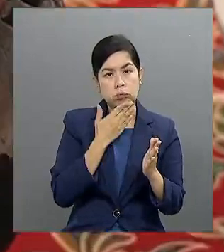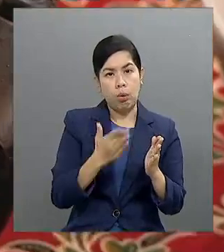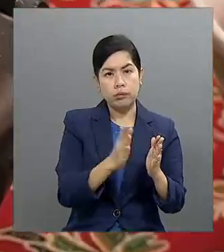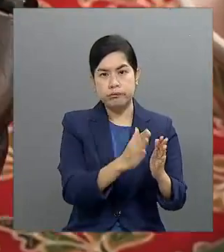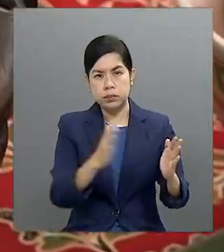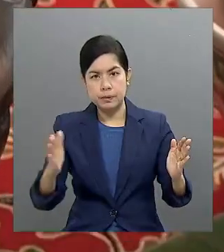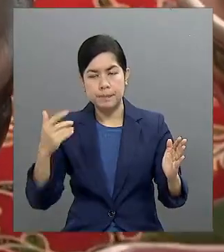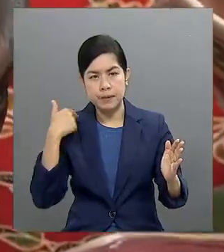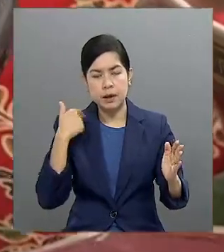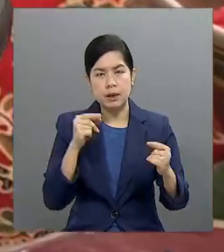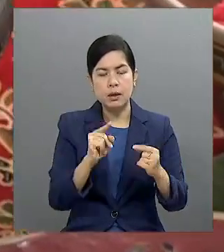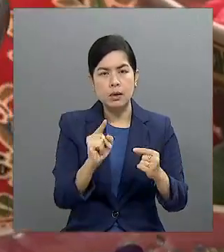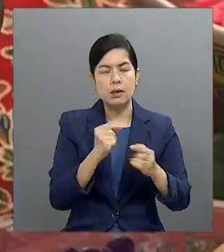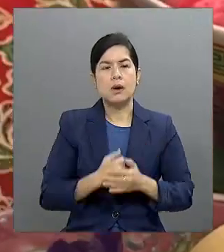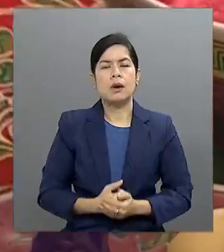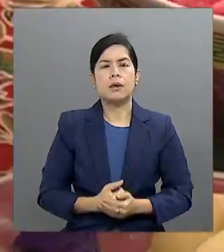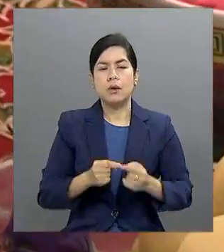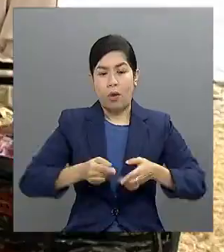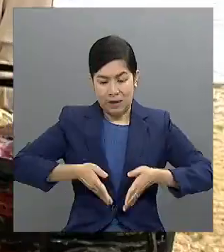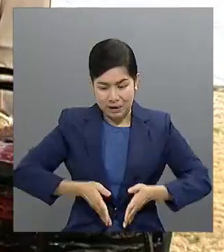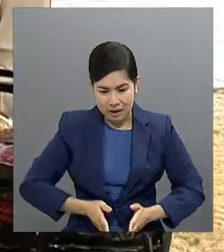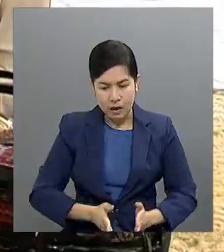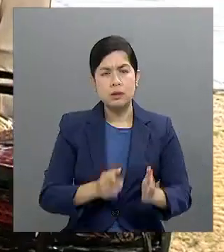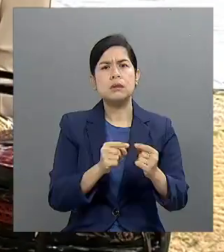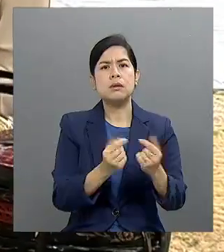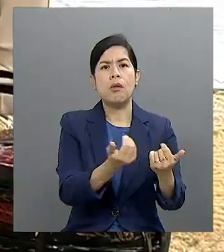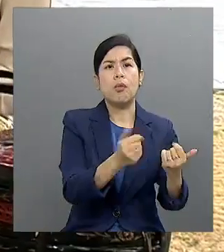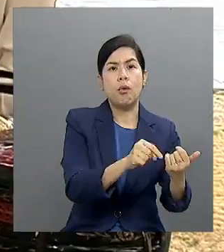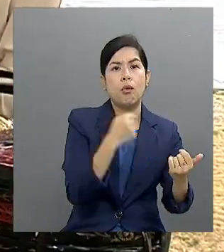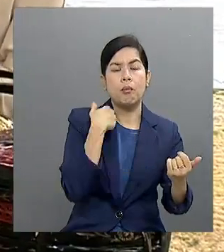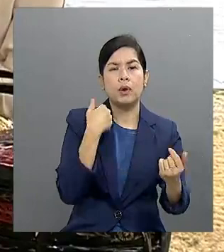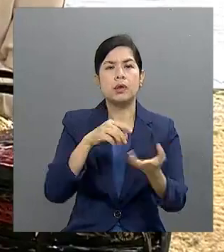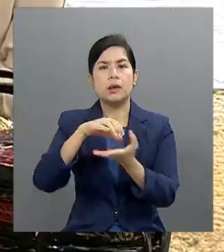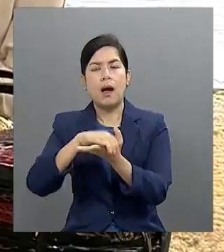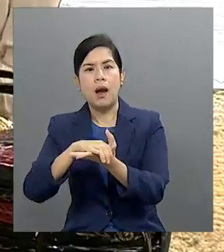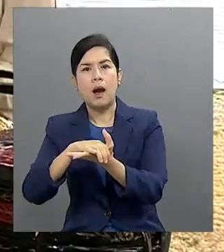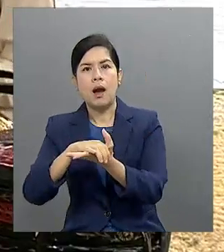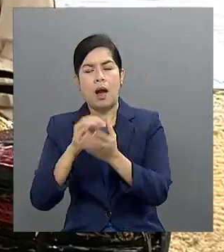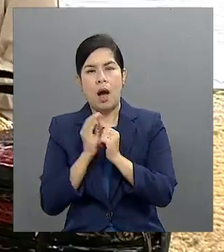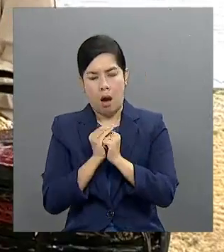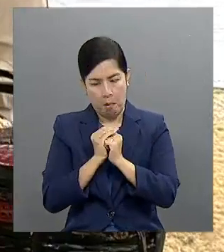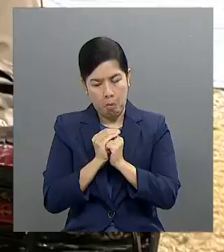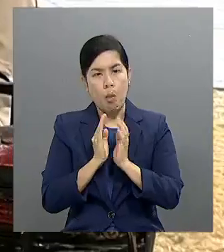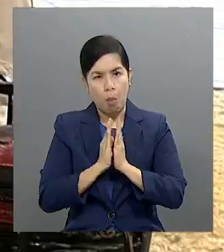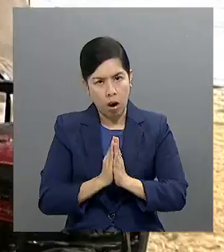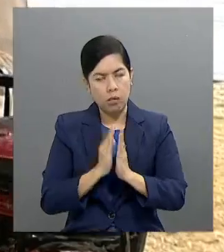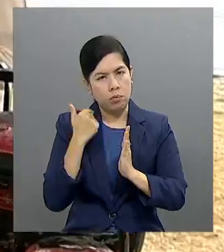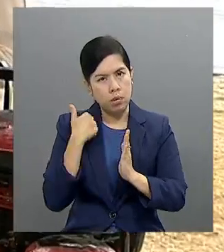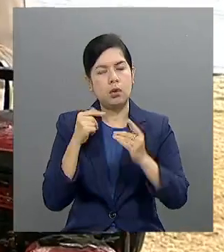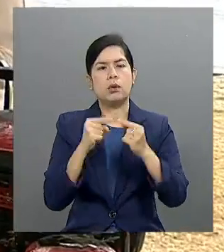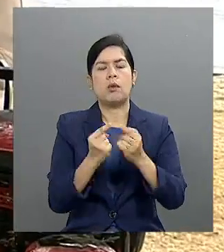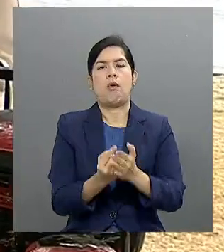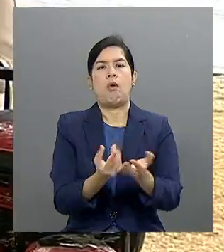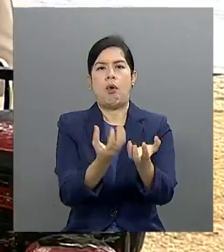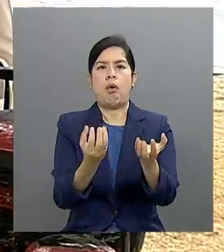างานวันเกิด เกิด เด็กเกิด ใช่แต่งงาน แต่งงาน ไหว้เจ้าอะไรอย่างเงี้ยค่ะ เกิดอยากจะกินก็กินได้ ใช่ค่ะเกิดอยากจะกิน